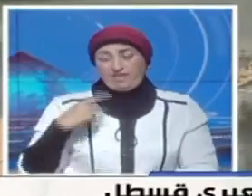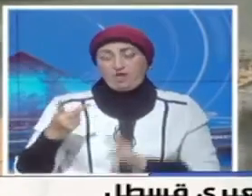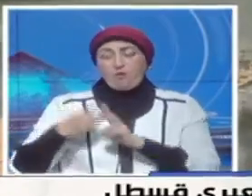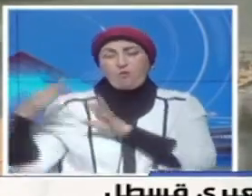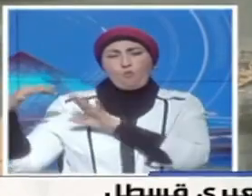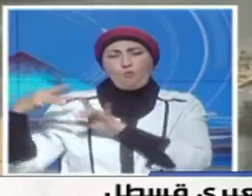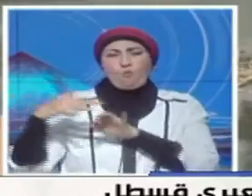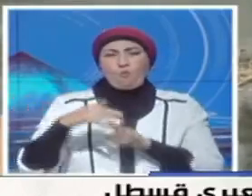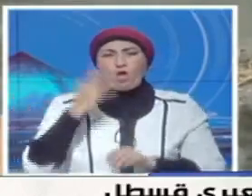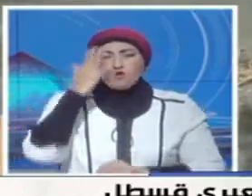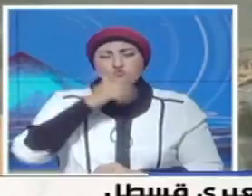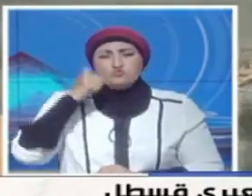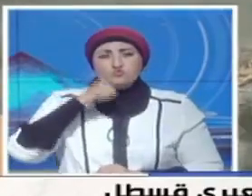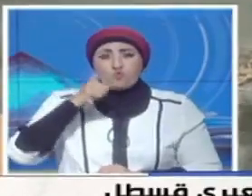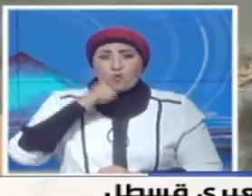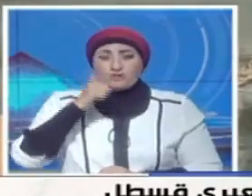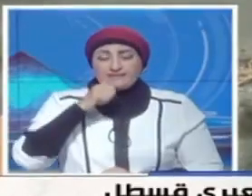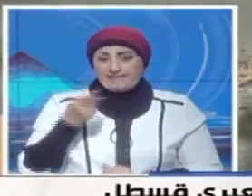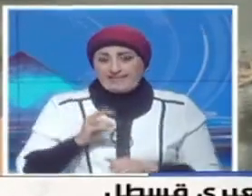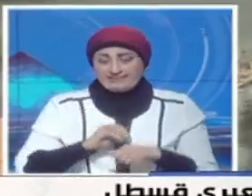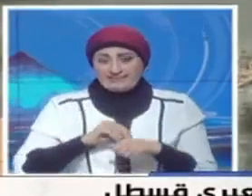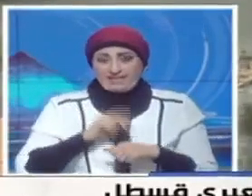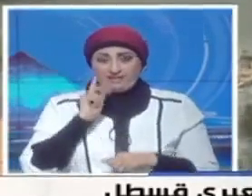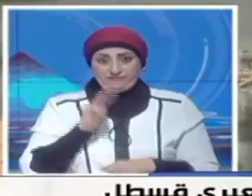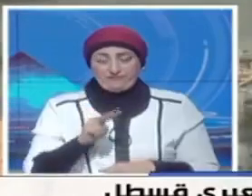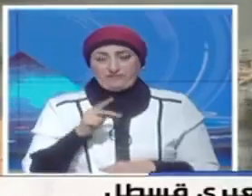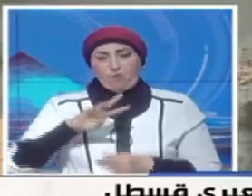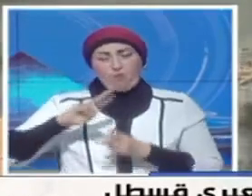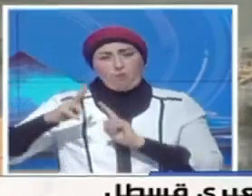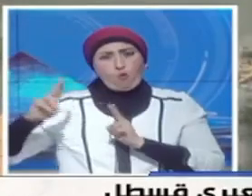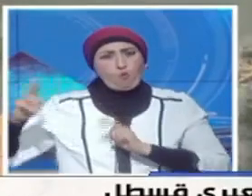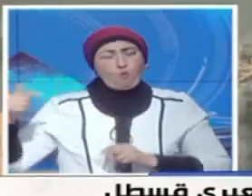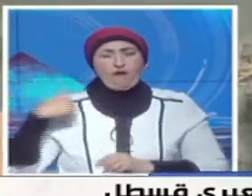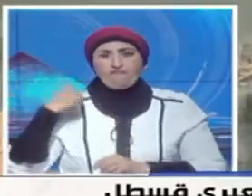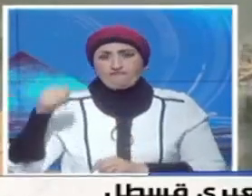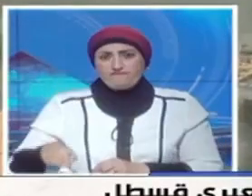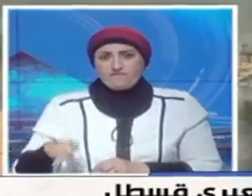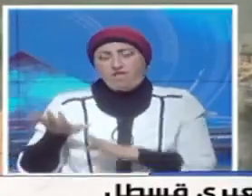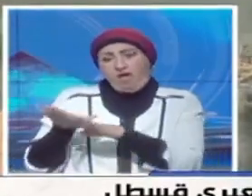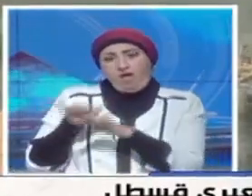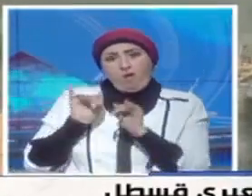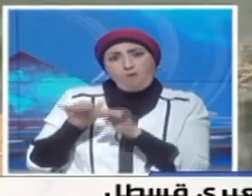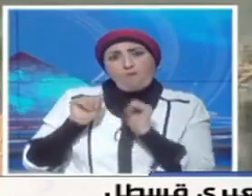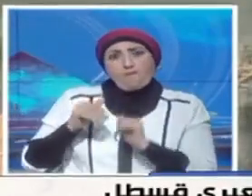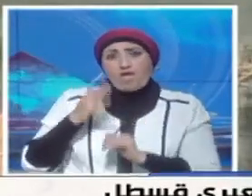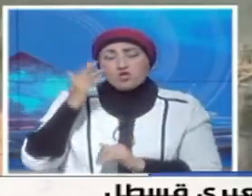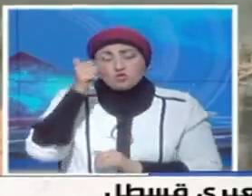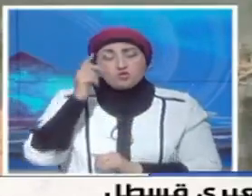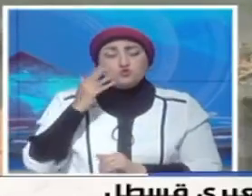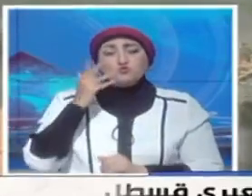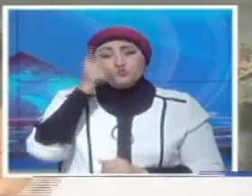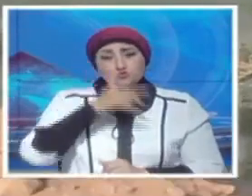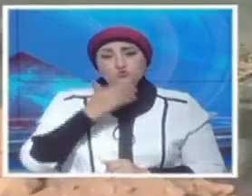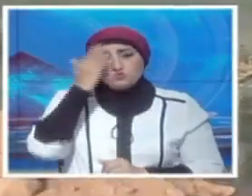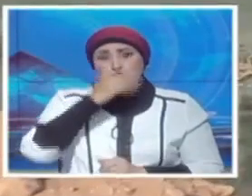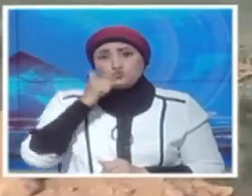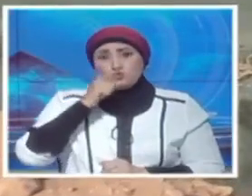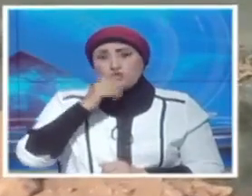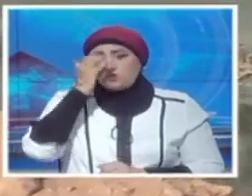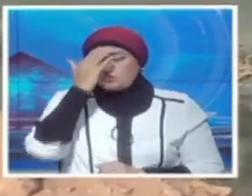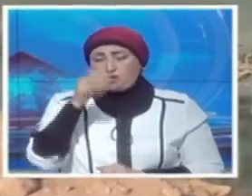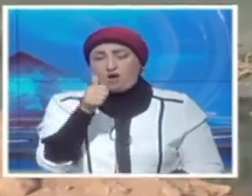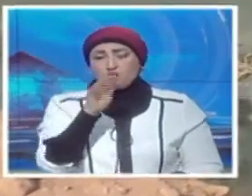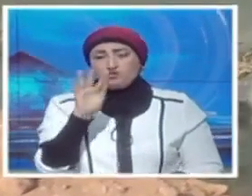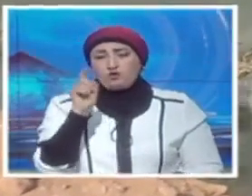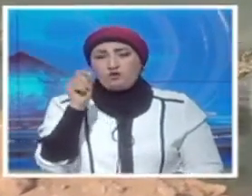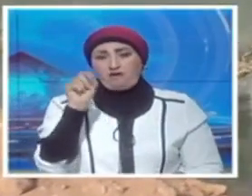يتوافد السودانيون وآخرون من جنسيات أخرى إلى هذا المعبر، شكرا جزيلا